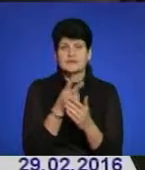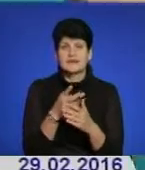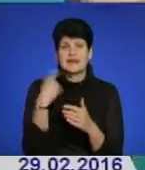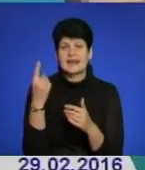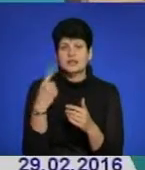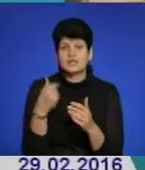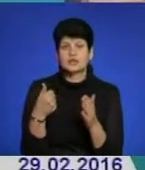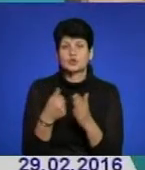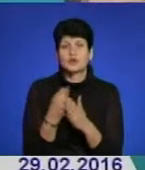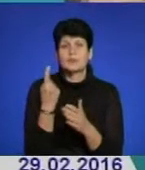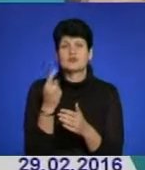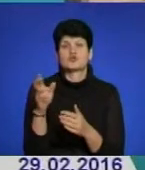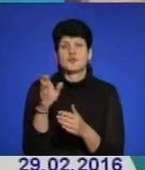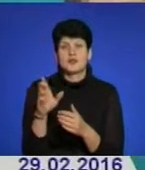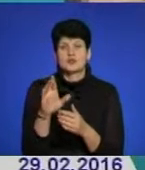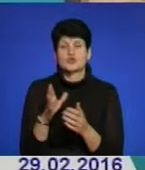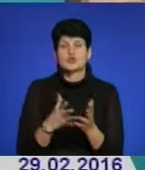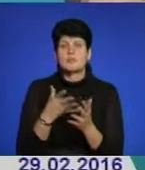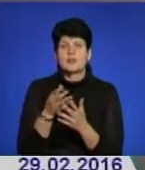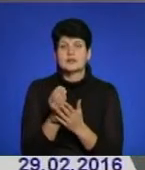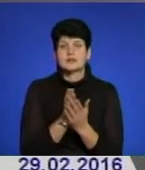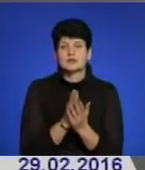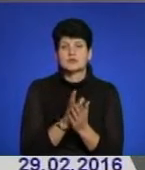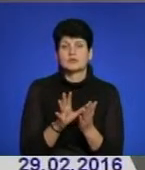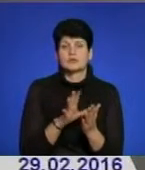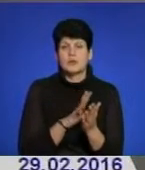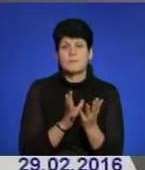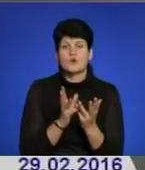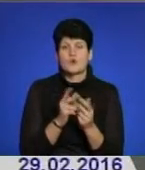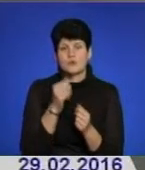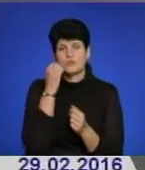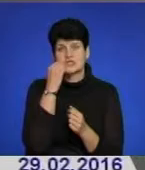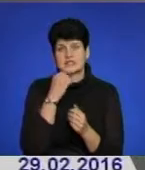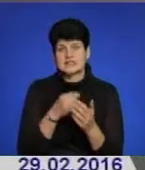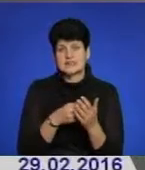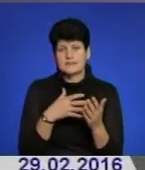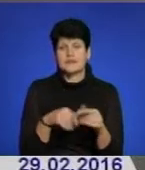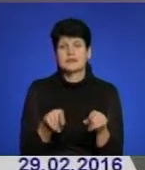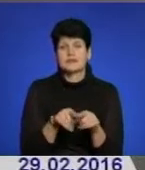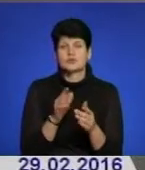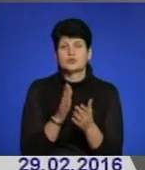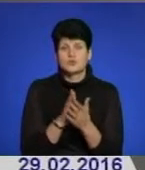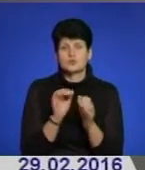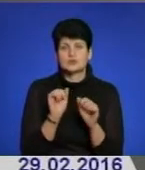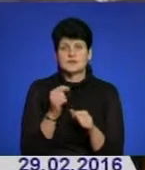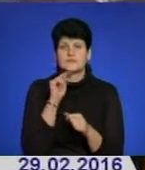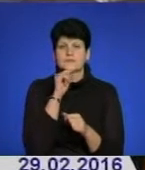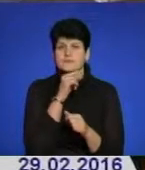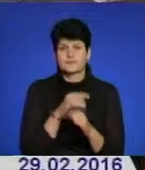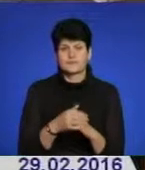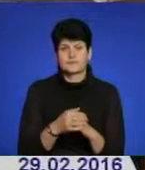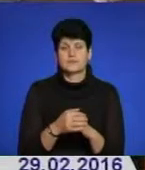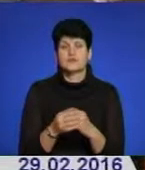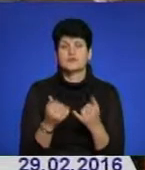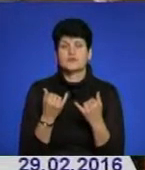до 1 березня, щоб плата за послугу була обрахована по старій ціні. Також є спосіб заощадити. На даний